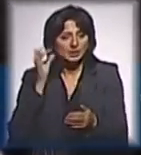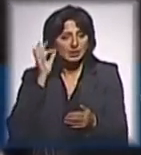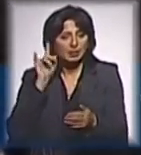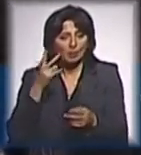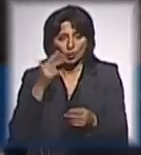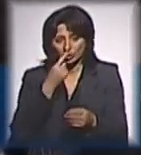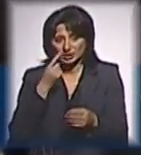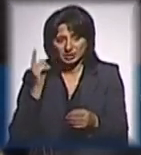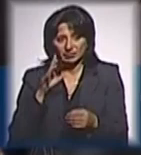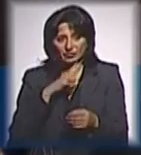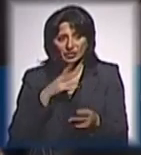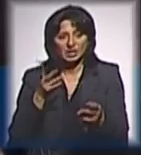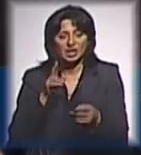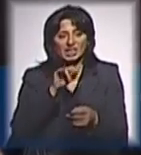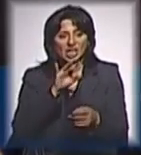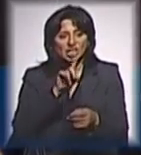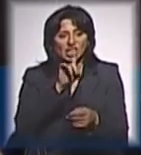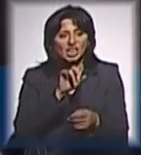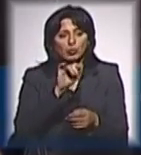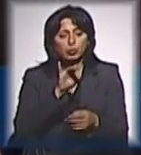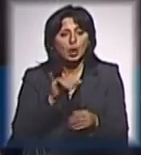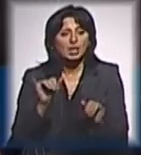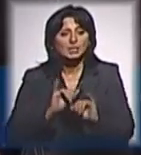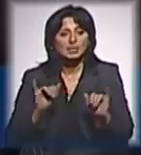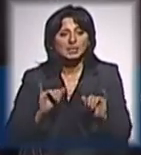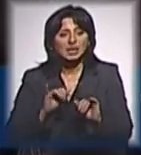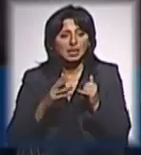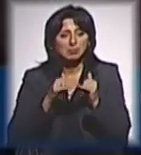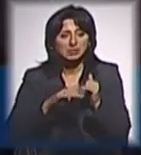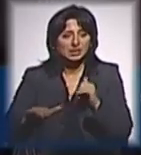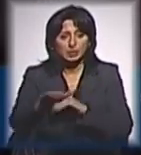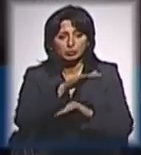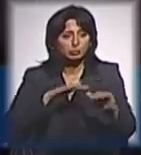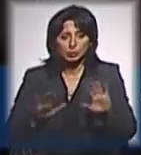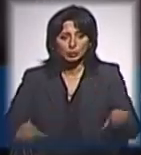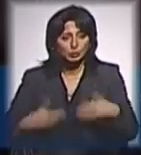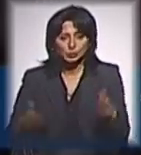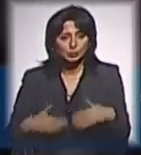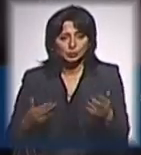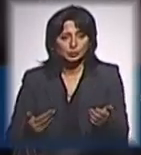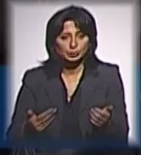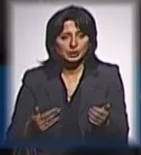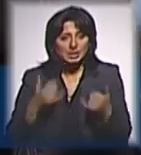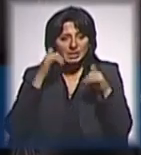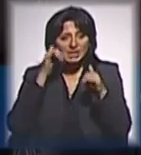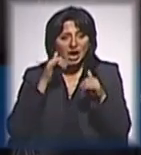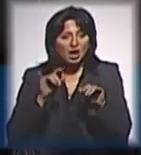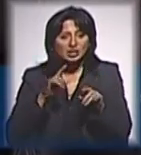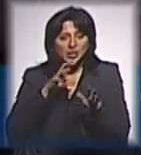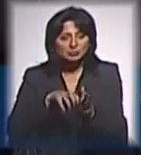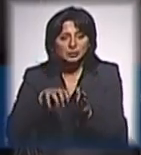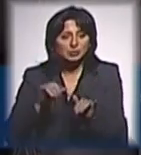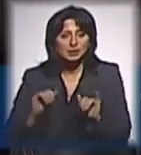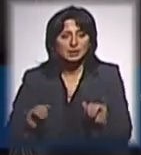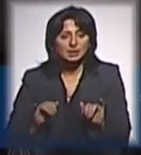ამ ორი დღის წინ დარჩელში, ხიბულაში, სადაც მიწები აღარ აქვთ ელემენტარულად და საქონელი სად უნდა მოძოს,